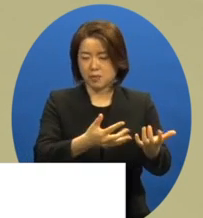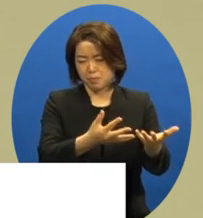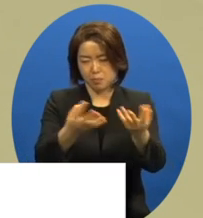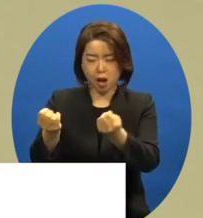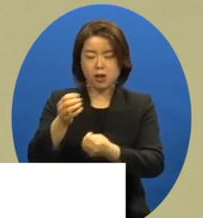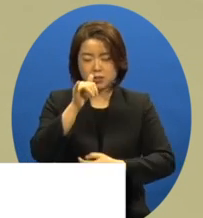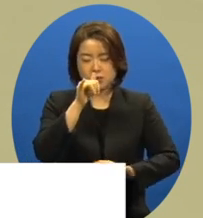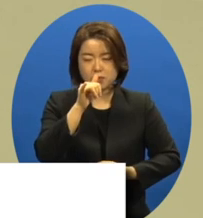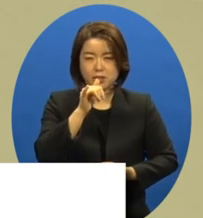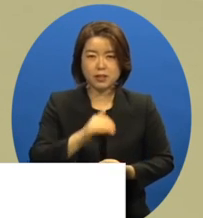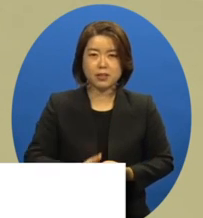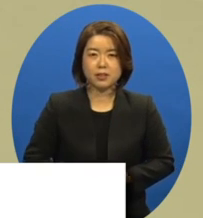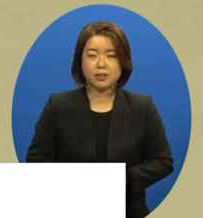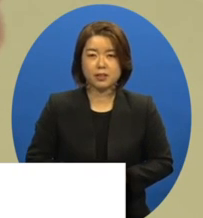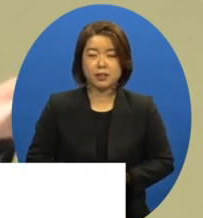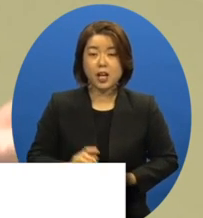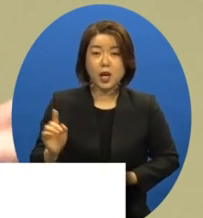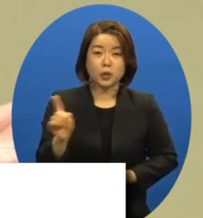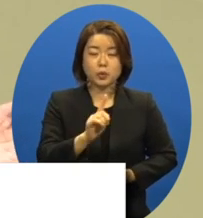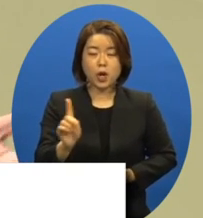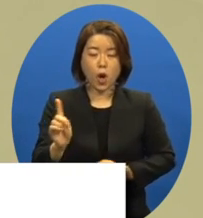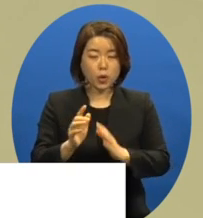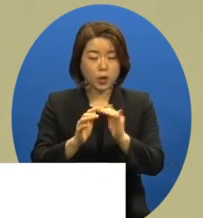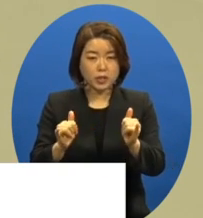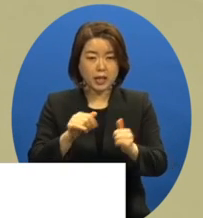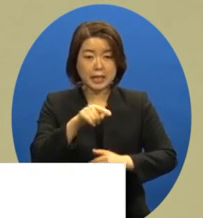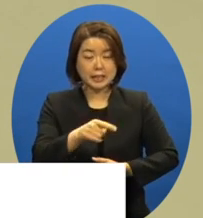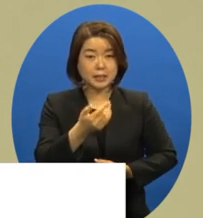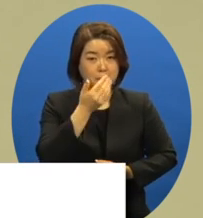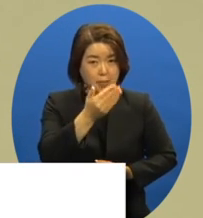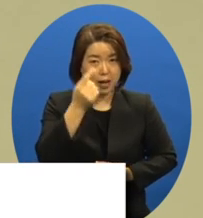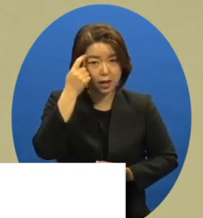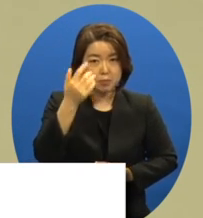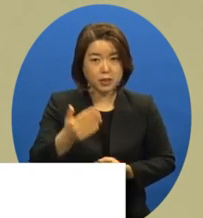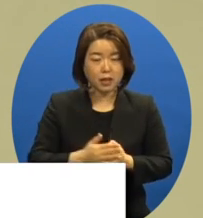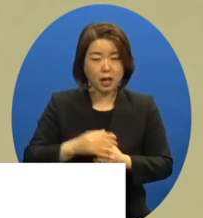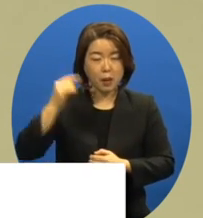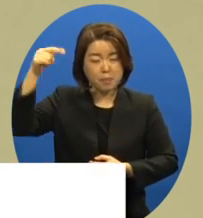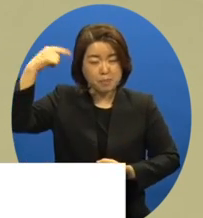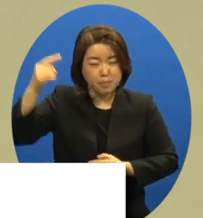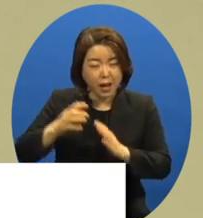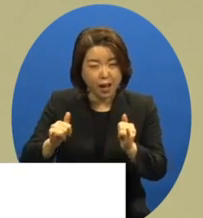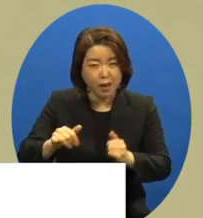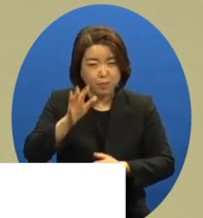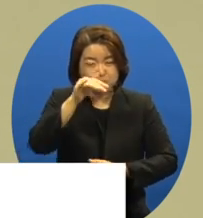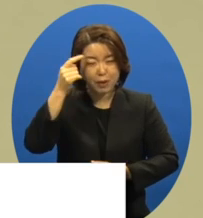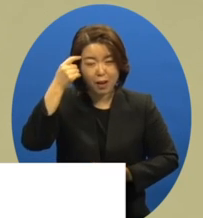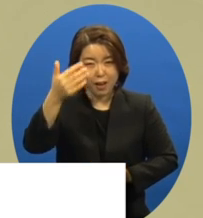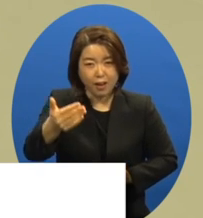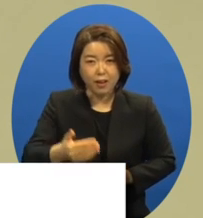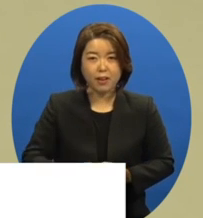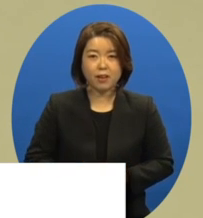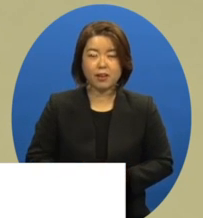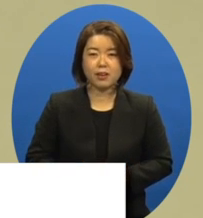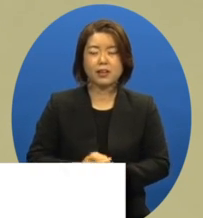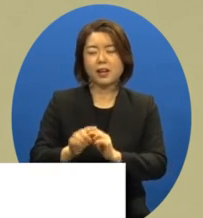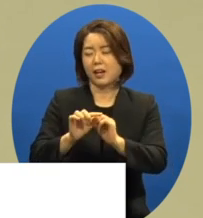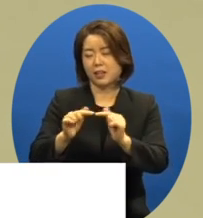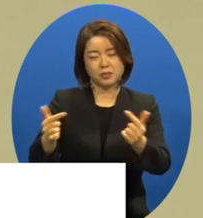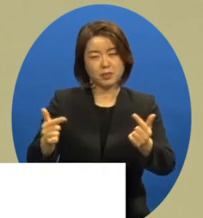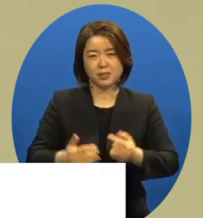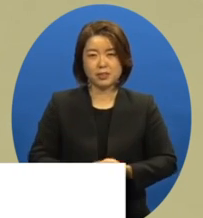많습니다. 도대체 어떤 사람이 그런 사람입니까? 정신 나간 사람입니까? 바보입니까?